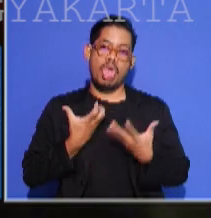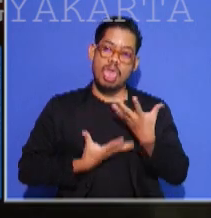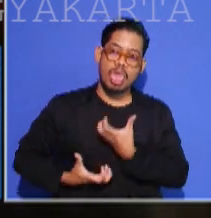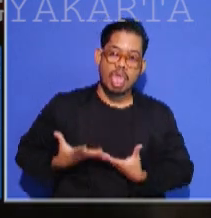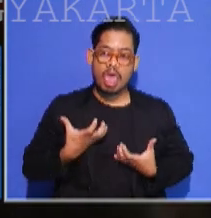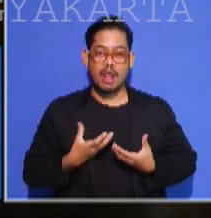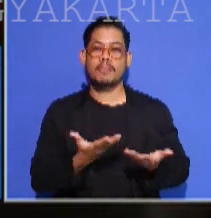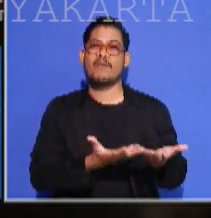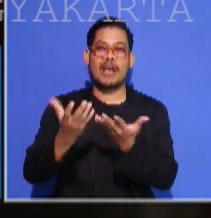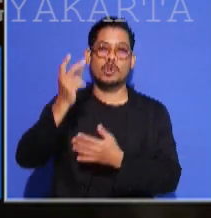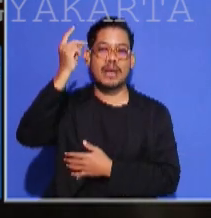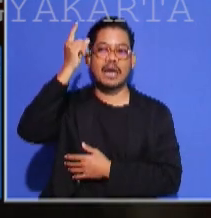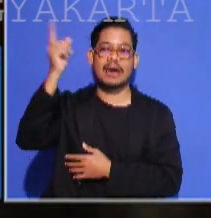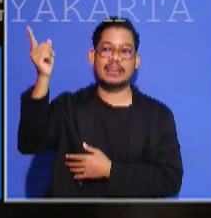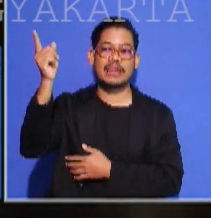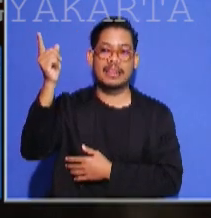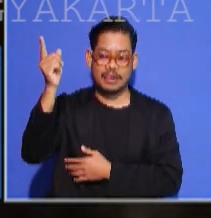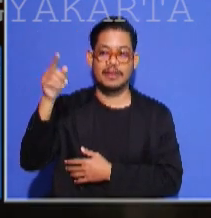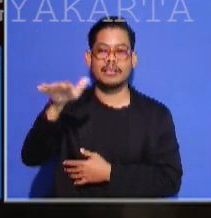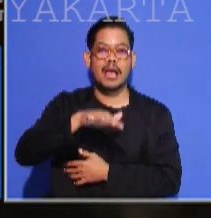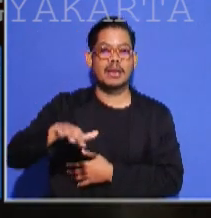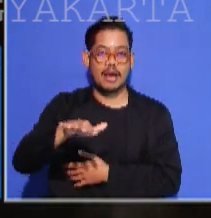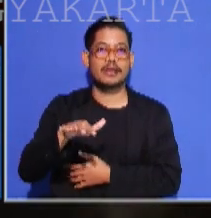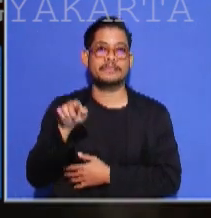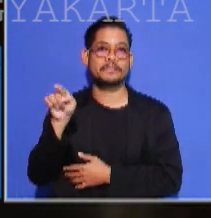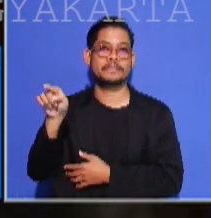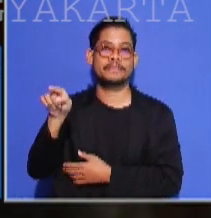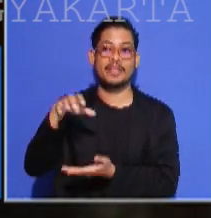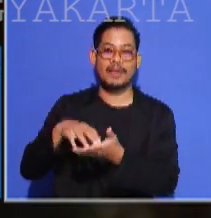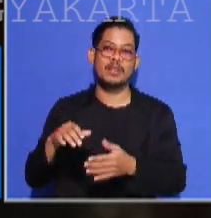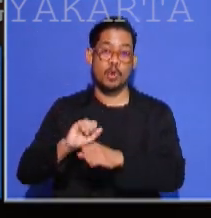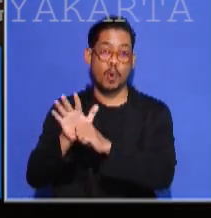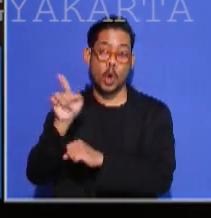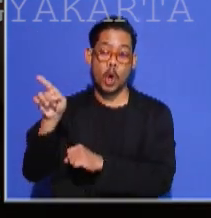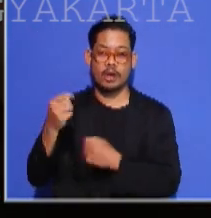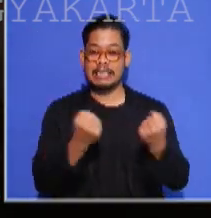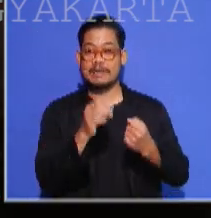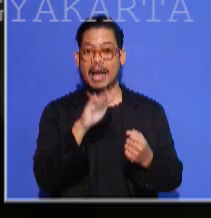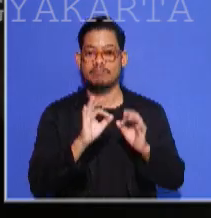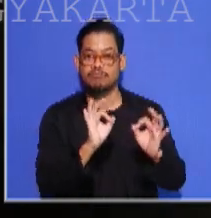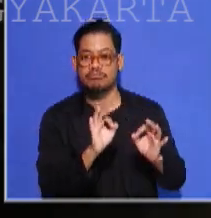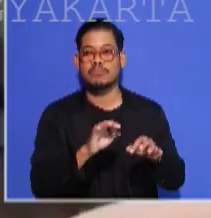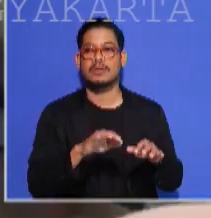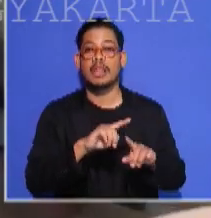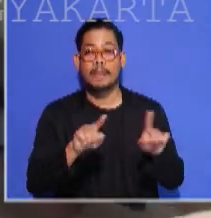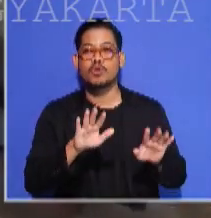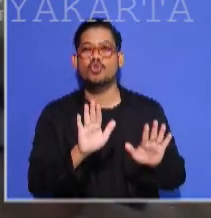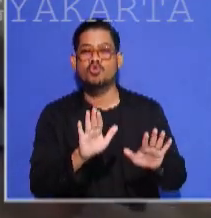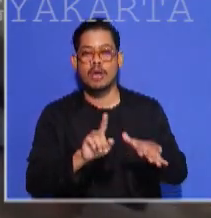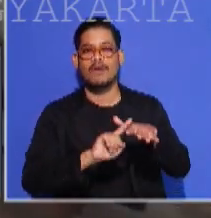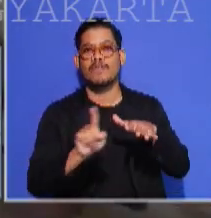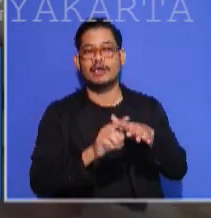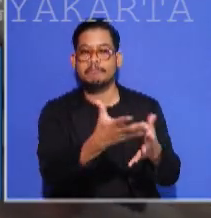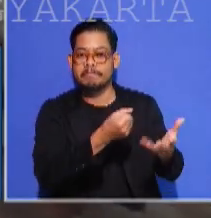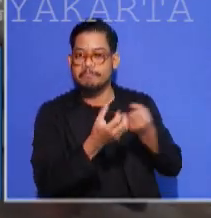Kenteng Nanggulan sementara bangkai truk untuk sementara masih di lokasi menunggu evakuasial dari